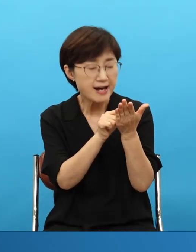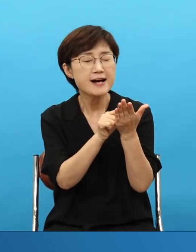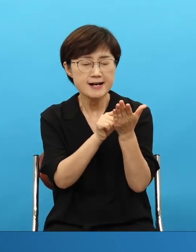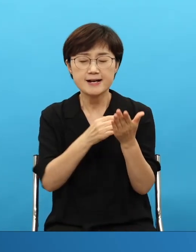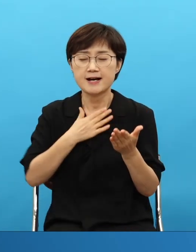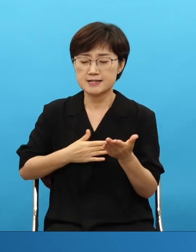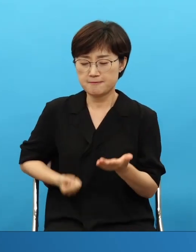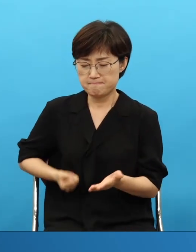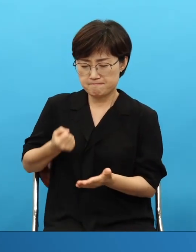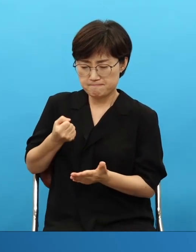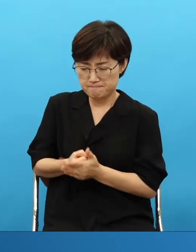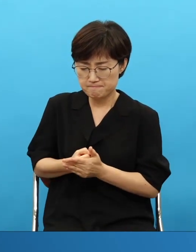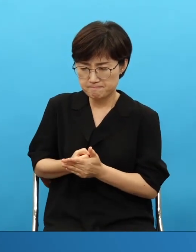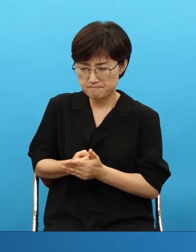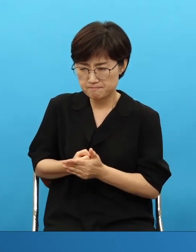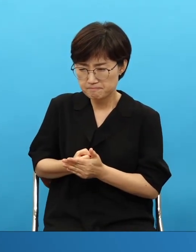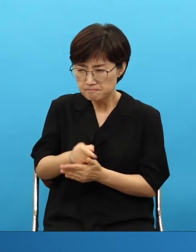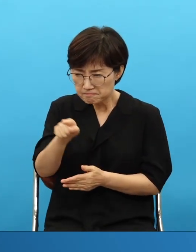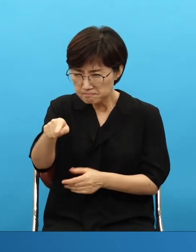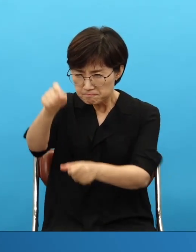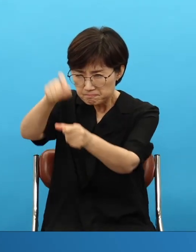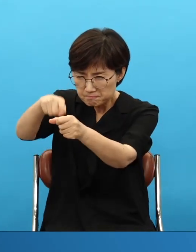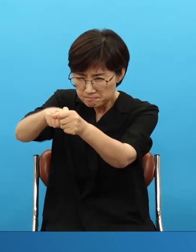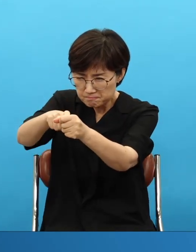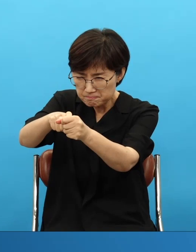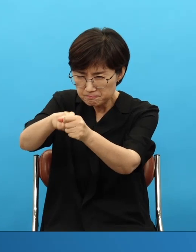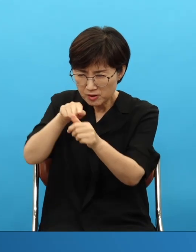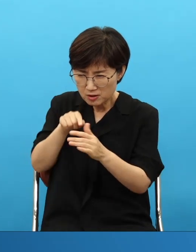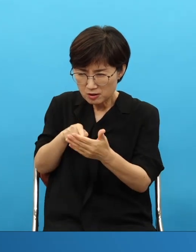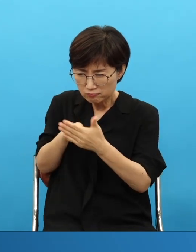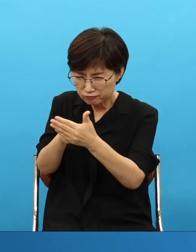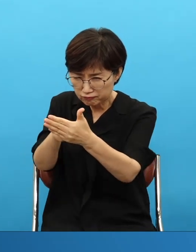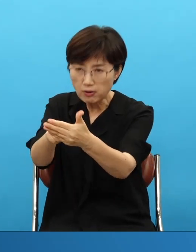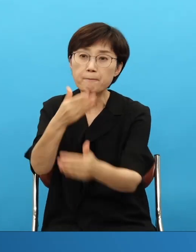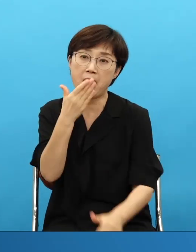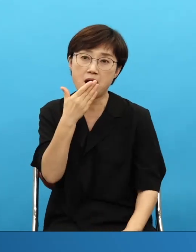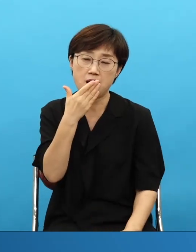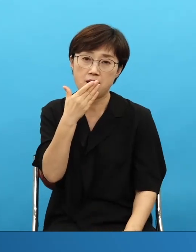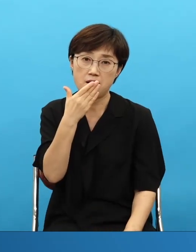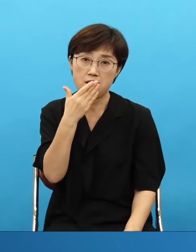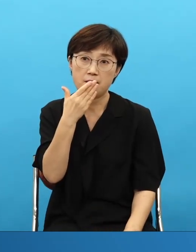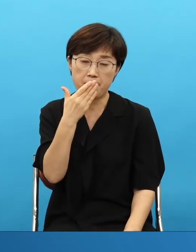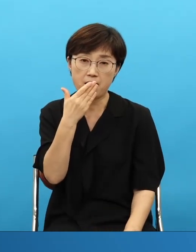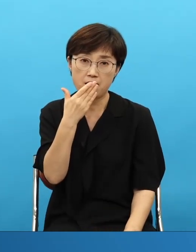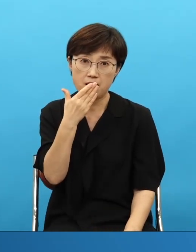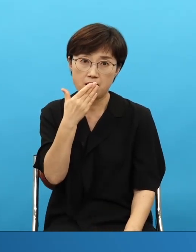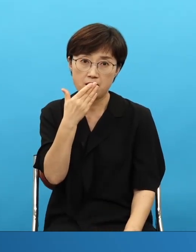那么大家能够看到该挑战的时候。 그걸 보고 영원이라고 합니다. 这叫做永远。 그 렘넌트들은 꼭 기억해야